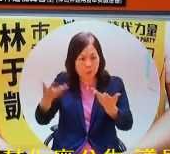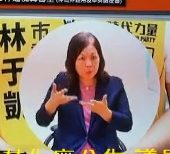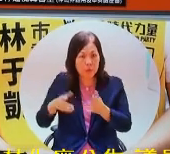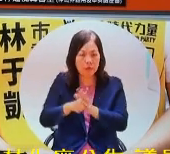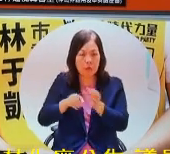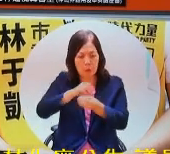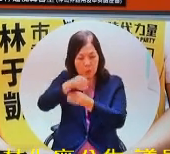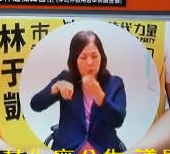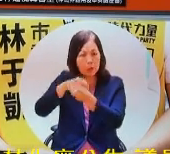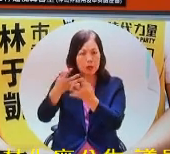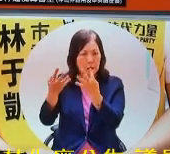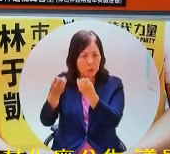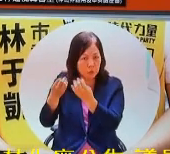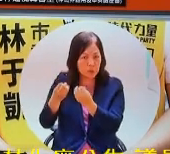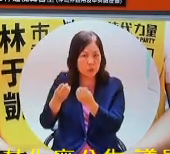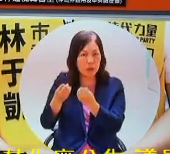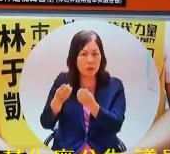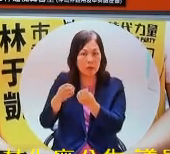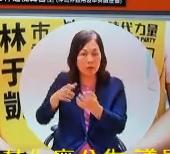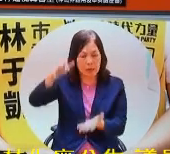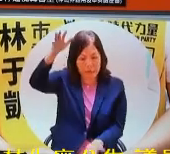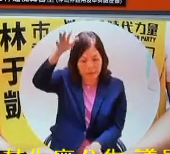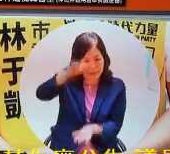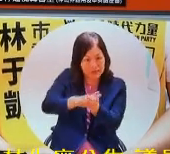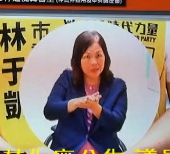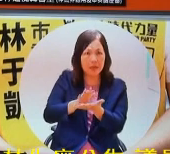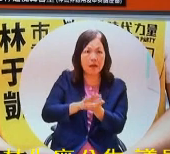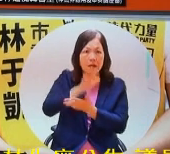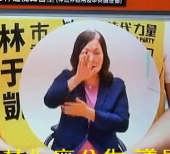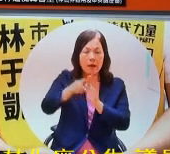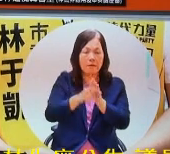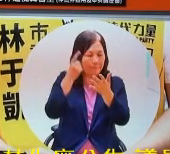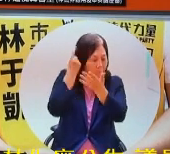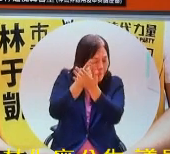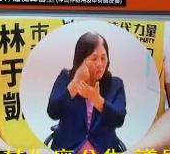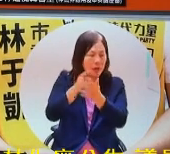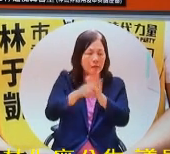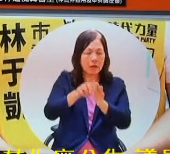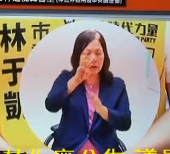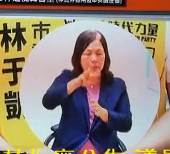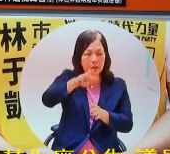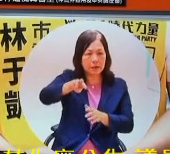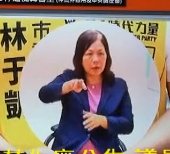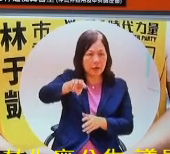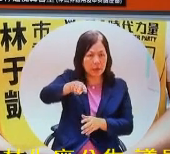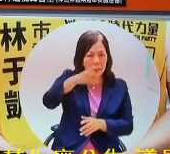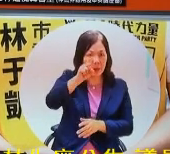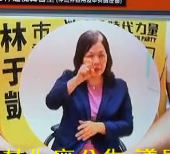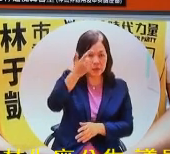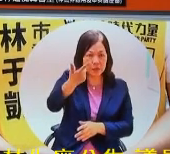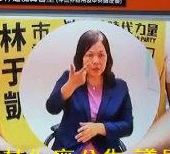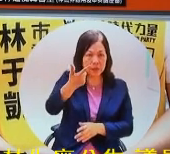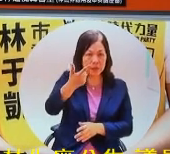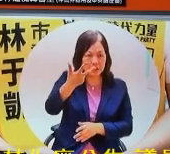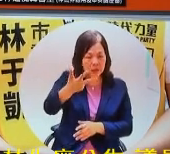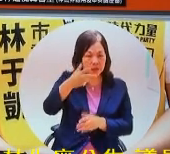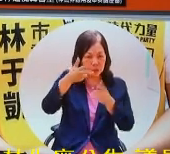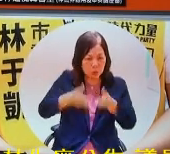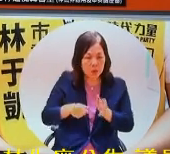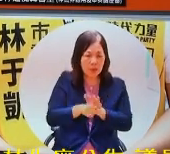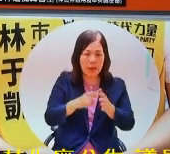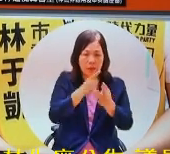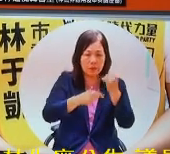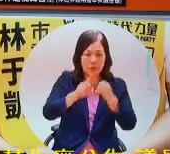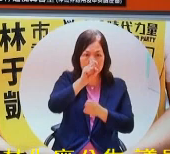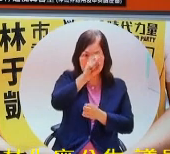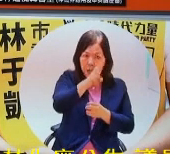量，所以这样加起来，我们只需要每天3217吨。那我们现在12卤只要减